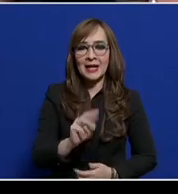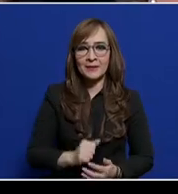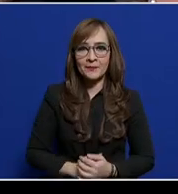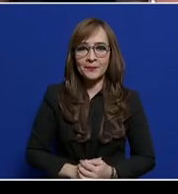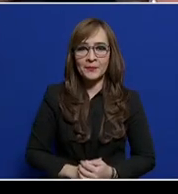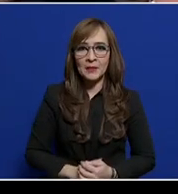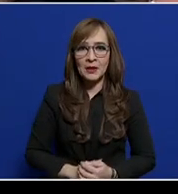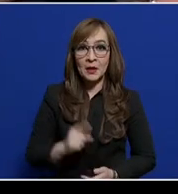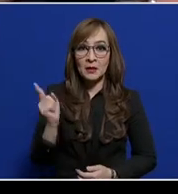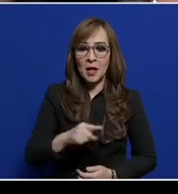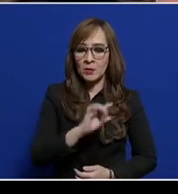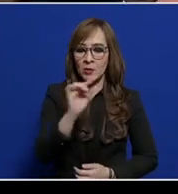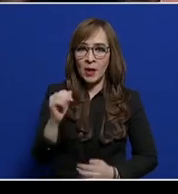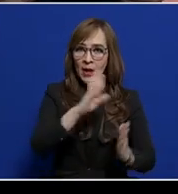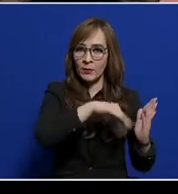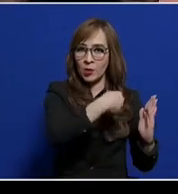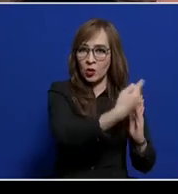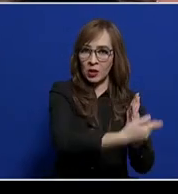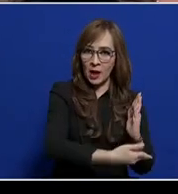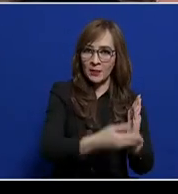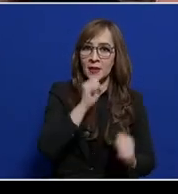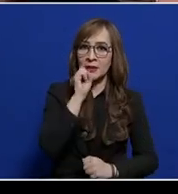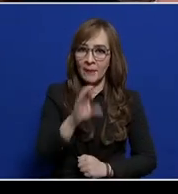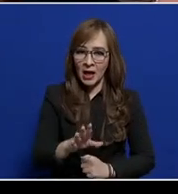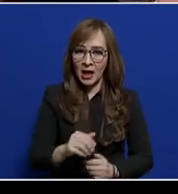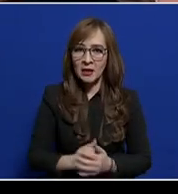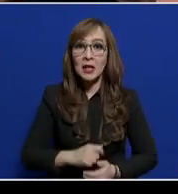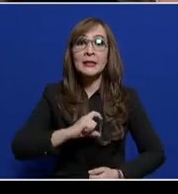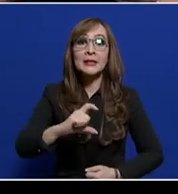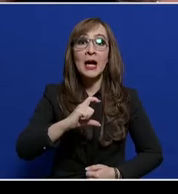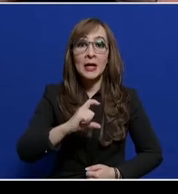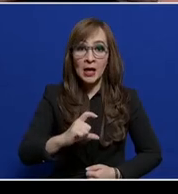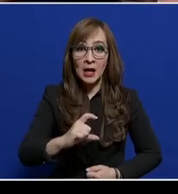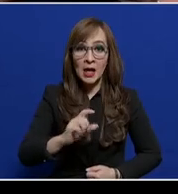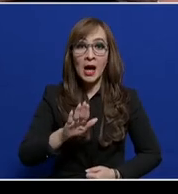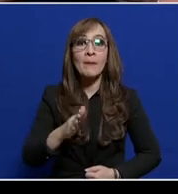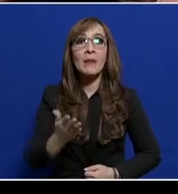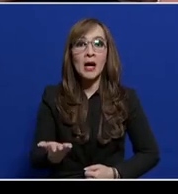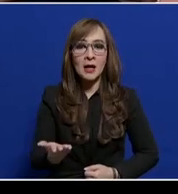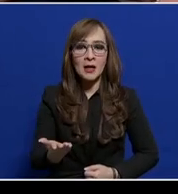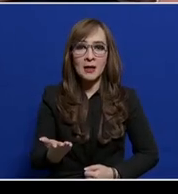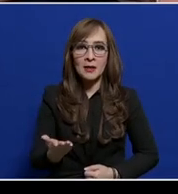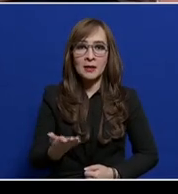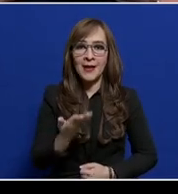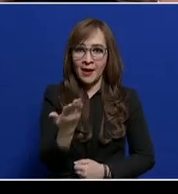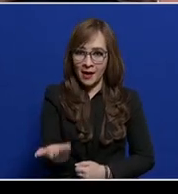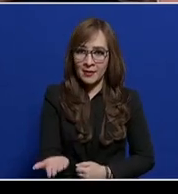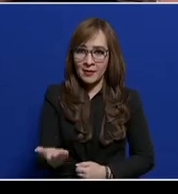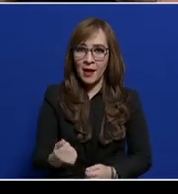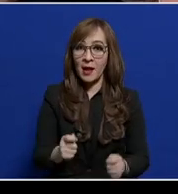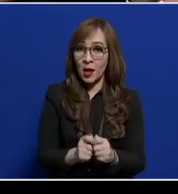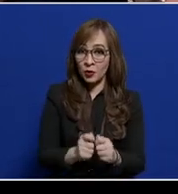Hai dari beberapa program yang anda sampaikan langkah dan kebijakan seperti apa yang anda lakukan